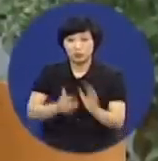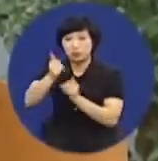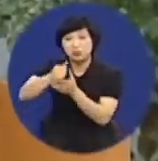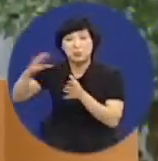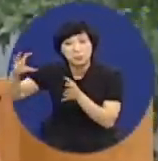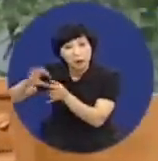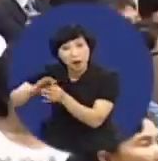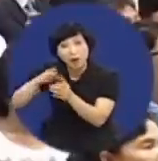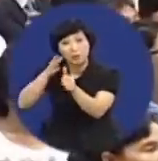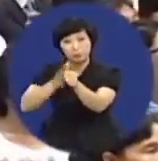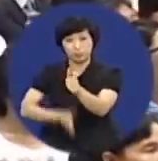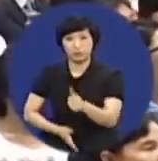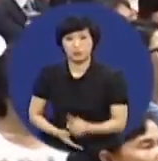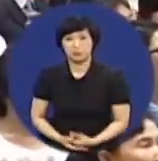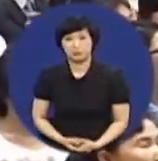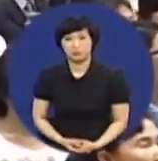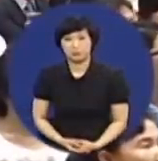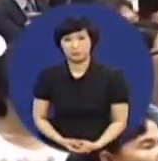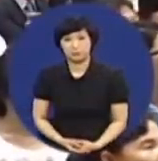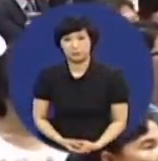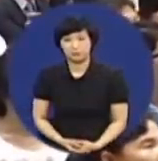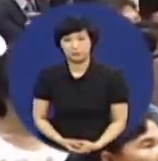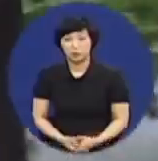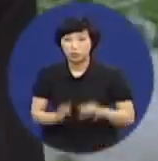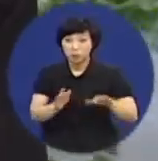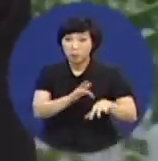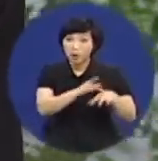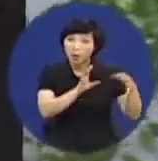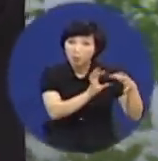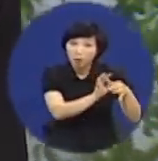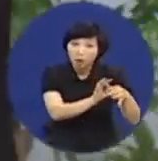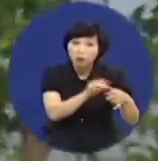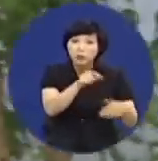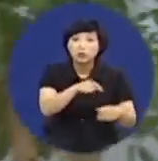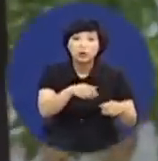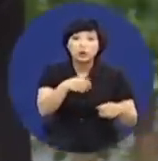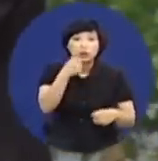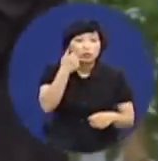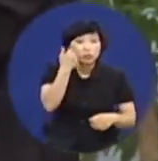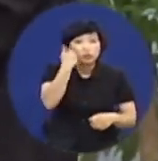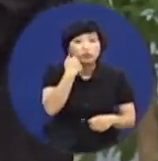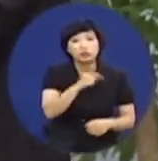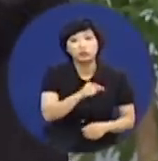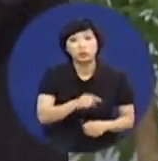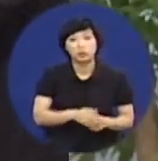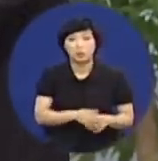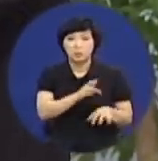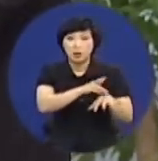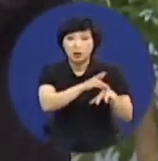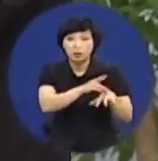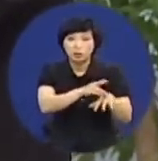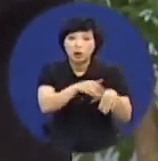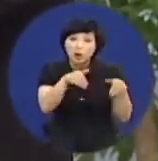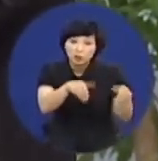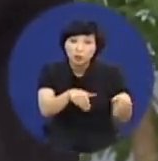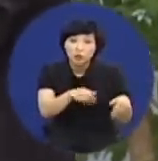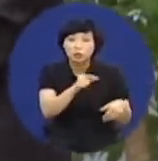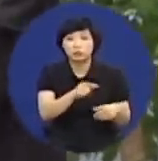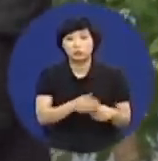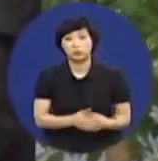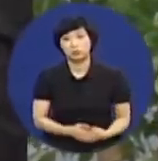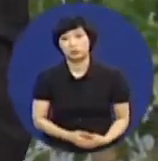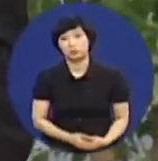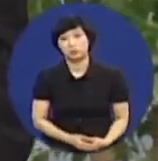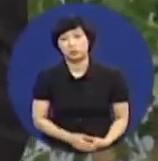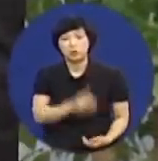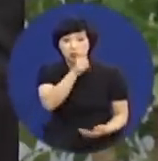。イエスの側に立たなければなりません。それで悪魔サタンの側に立っているのは誰でしょうか？悪